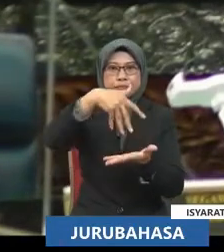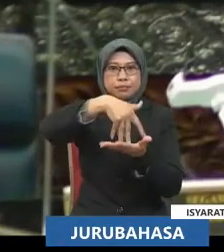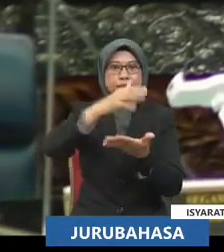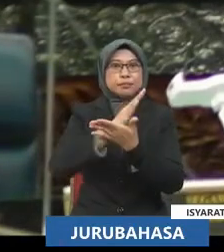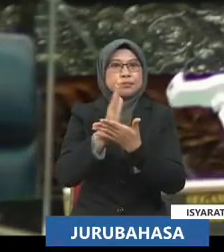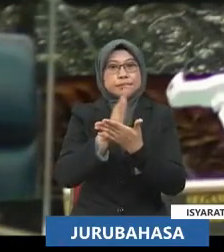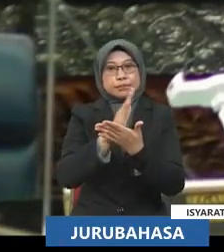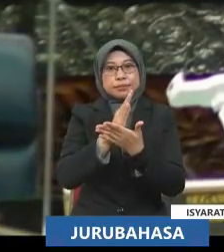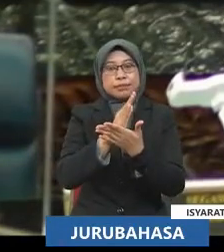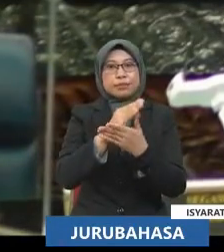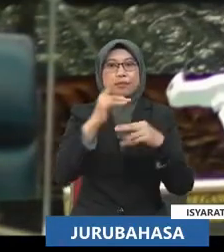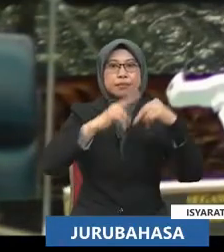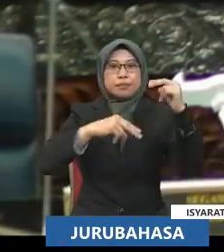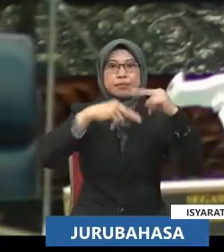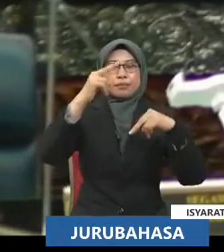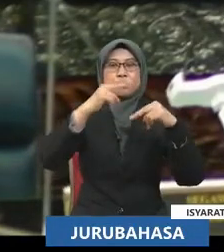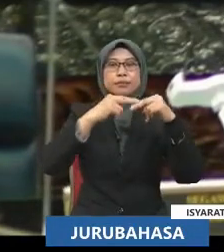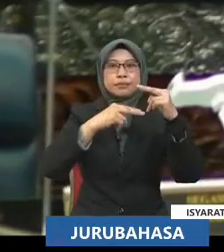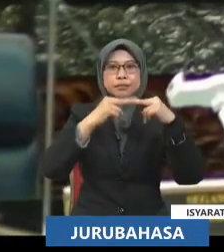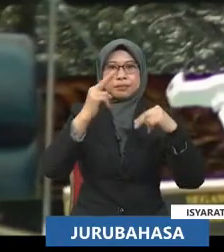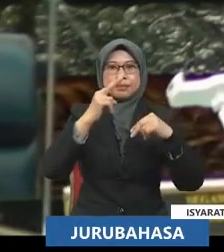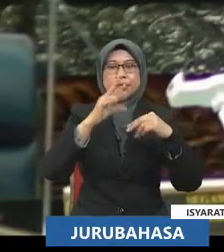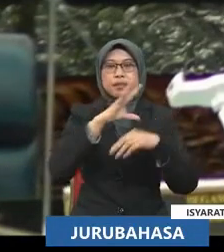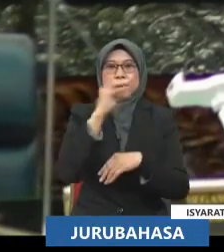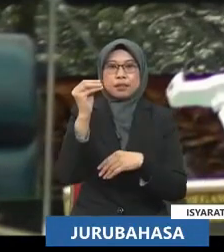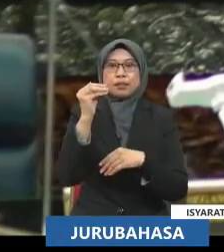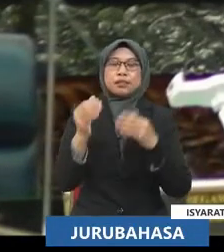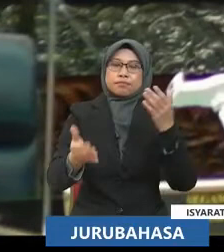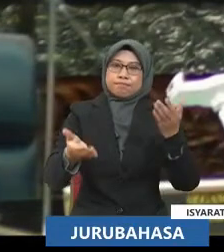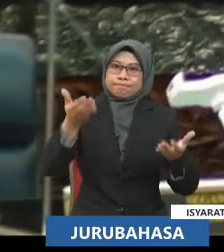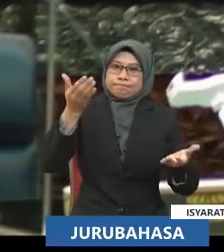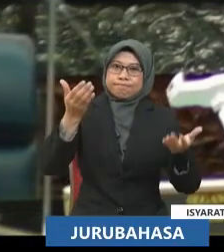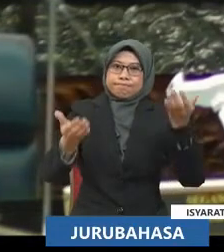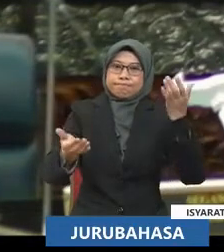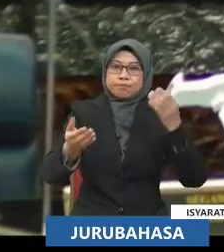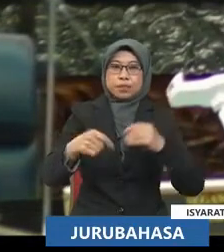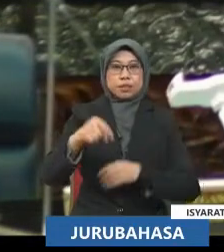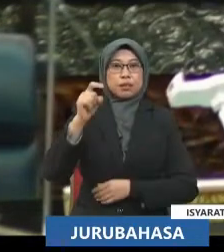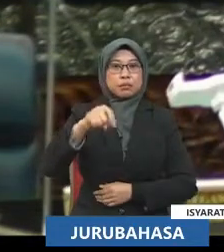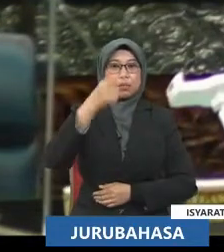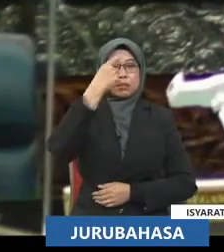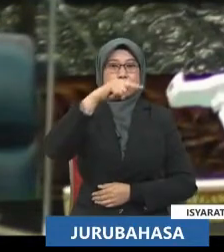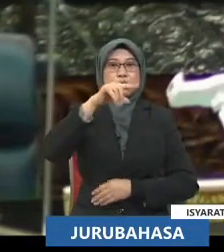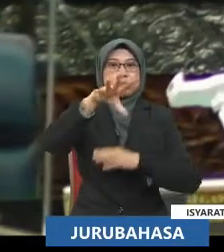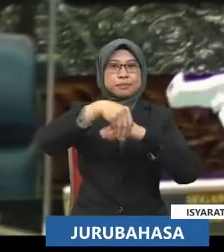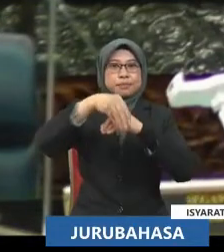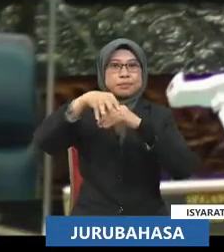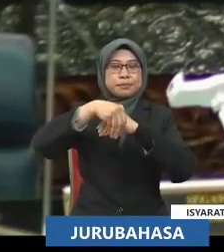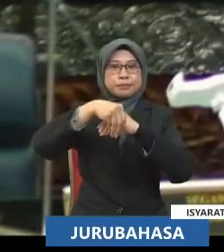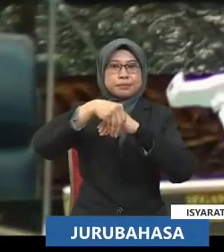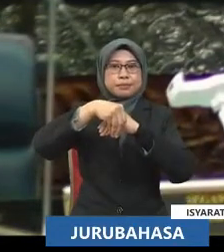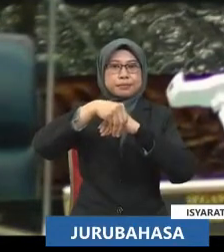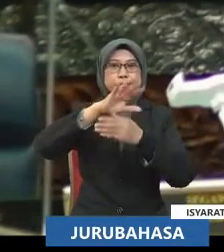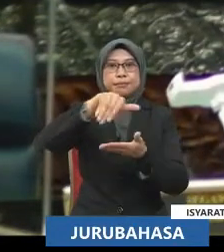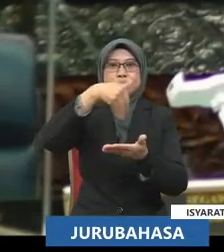yang telah dibina dan ianya akan pertimbangkan semada ada keperluan untuk menambahkan lagi